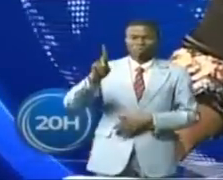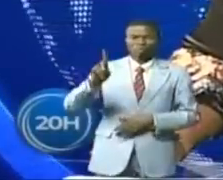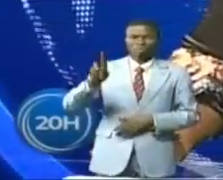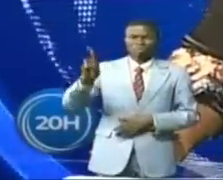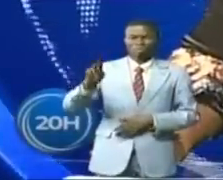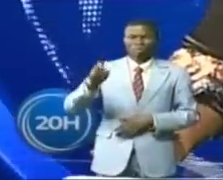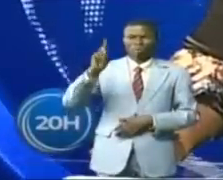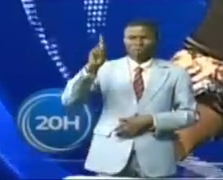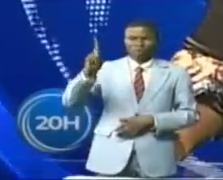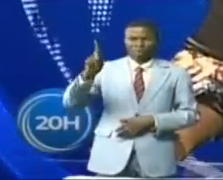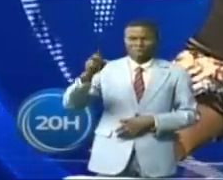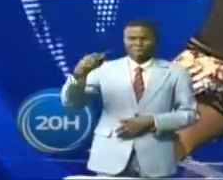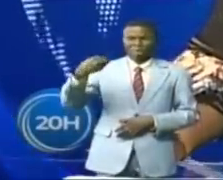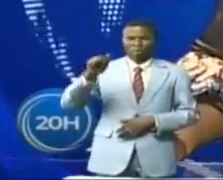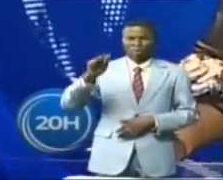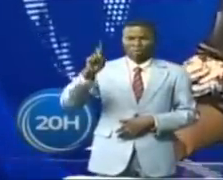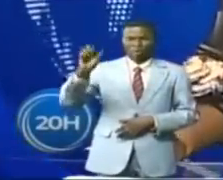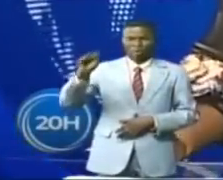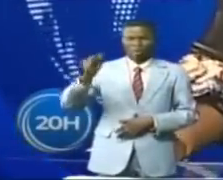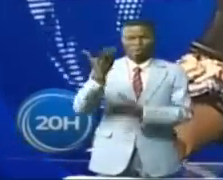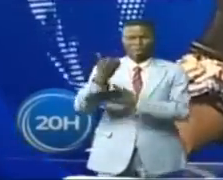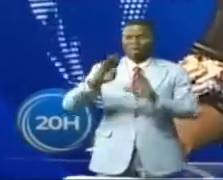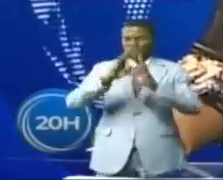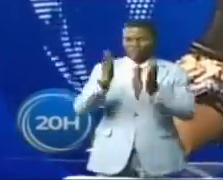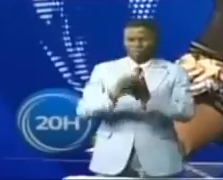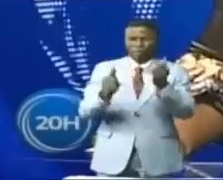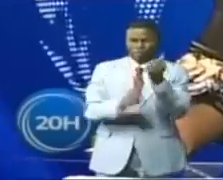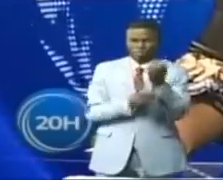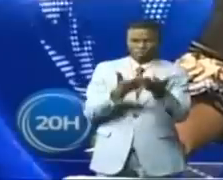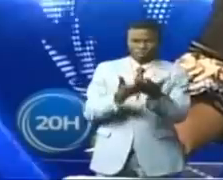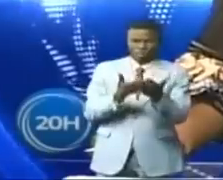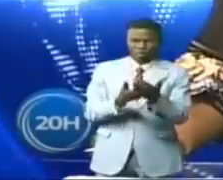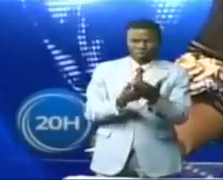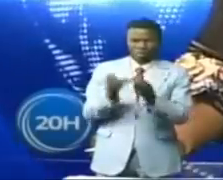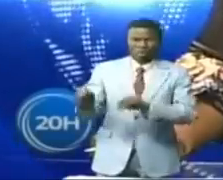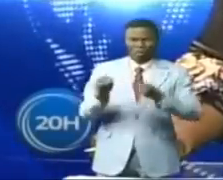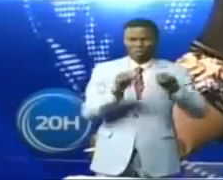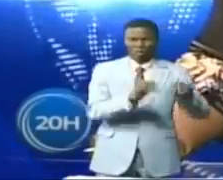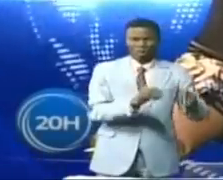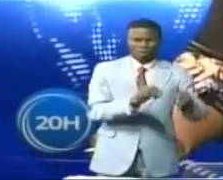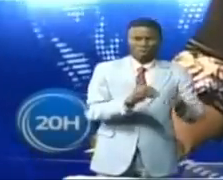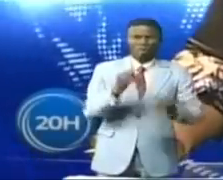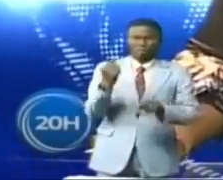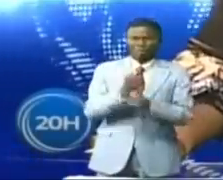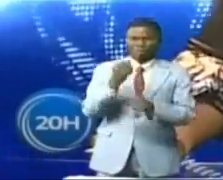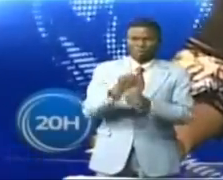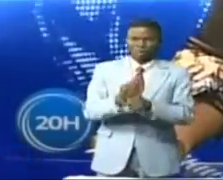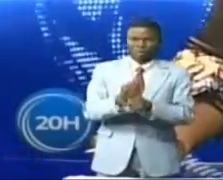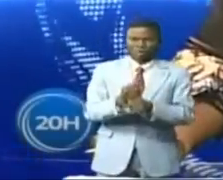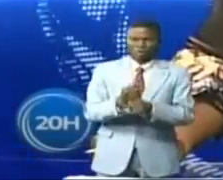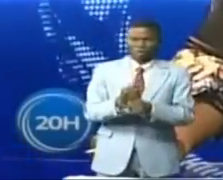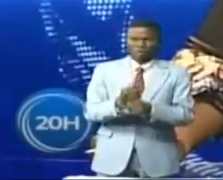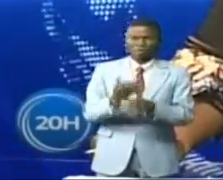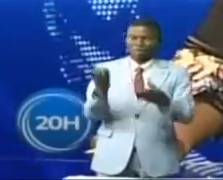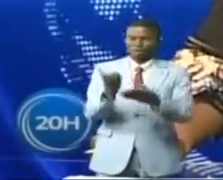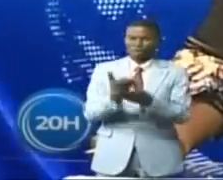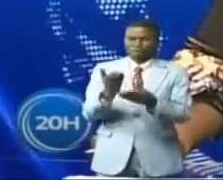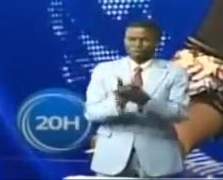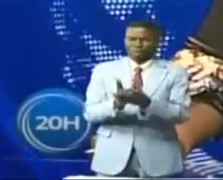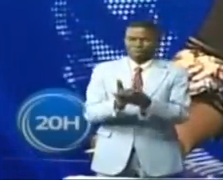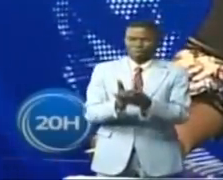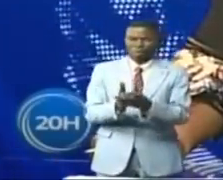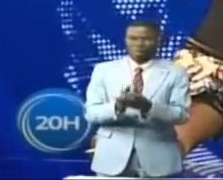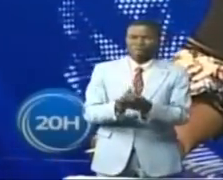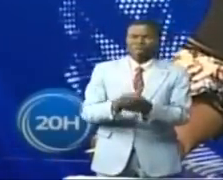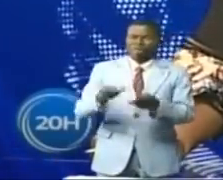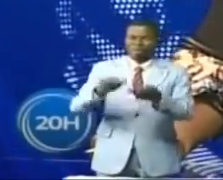DGDA, apporte à la connaissance de tous les usagers de la douane que suite à la mise en production de l'alias de documentaire du guichet